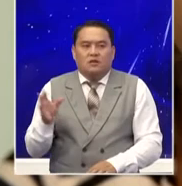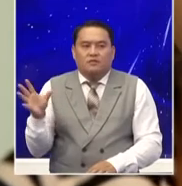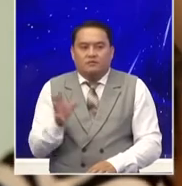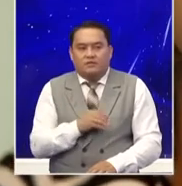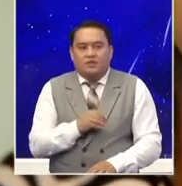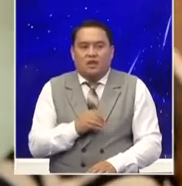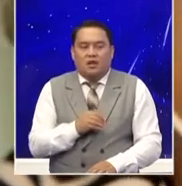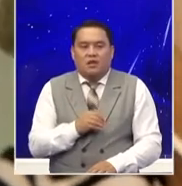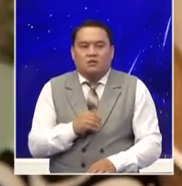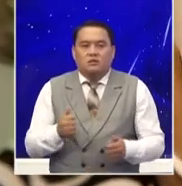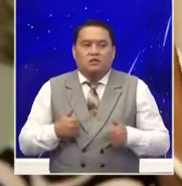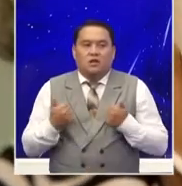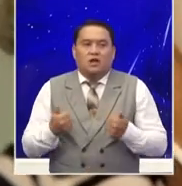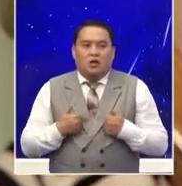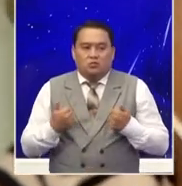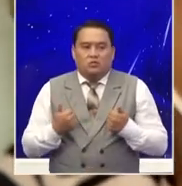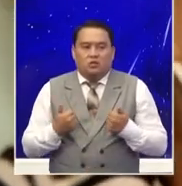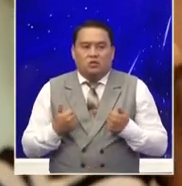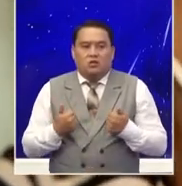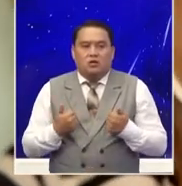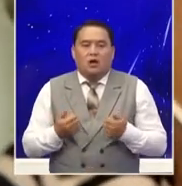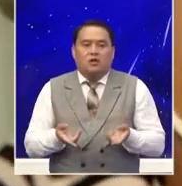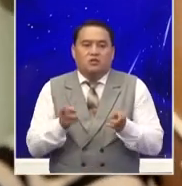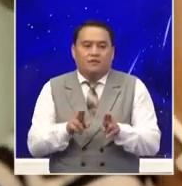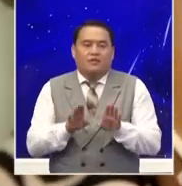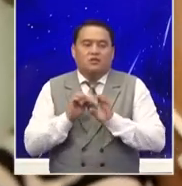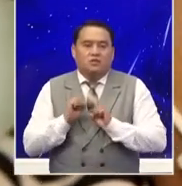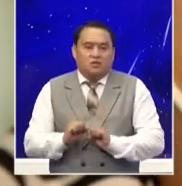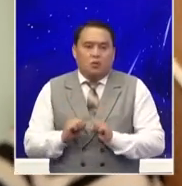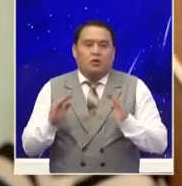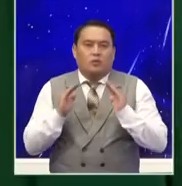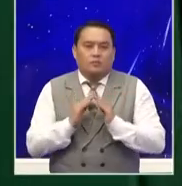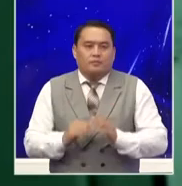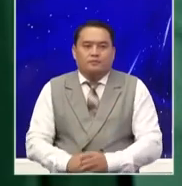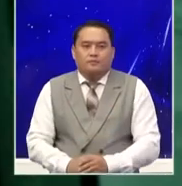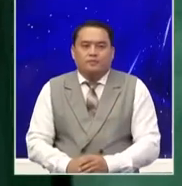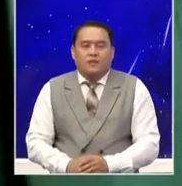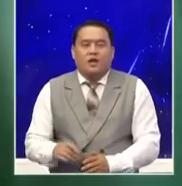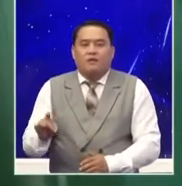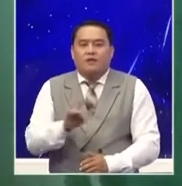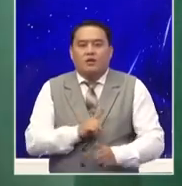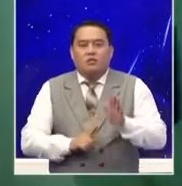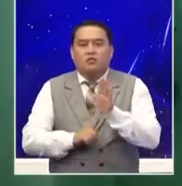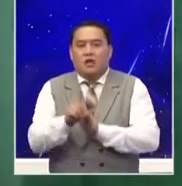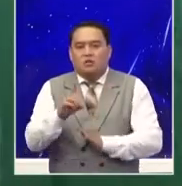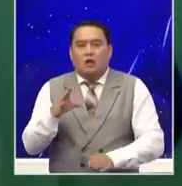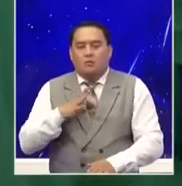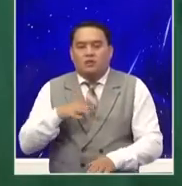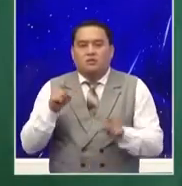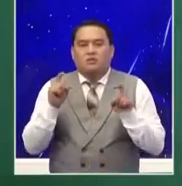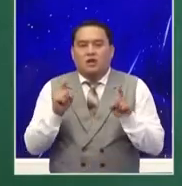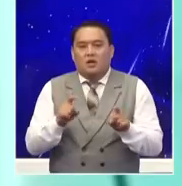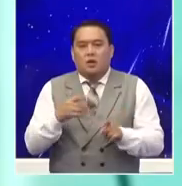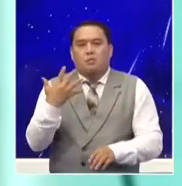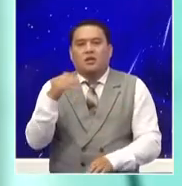как-то стараются придерживаться меры предосторожности. Если в регионе с начала пандемии зарегистрировано